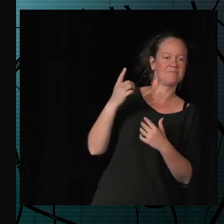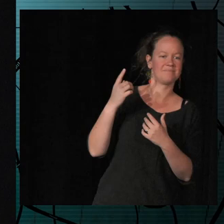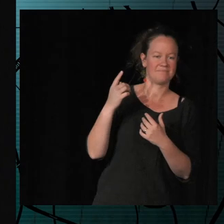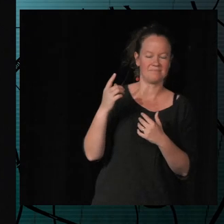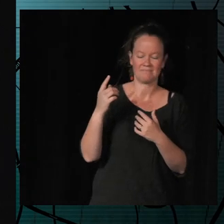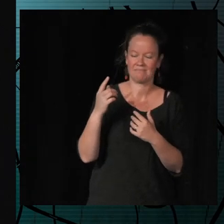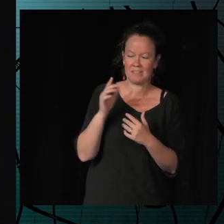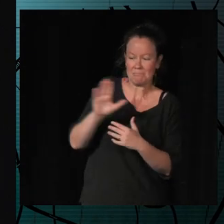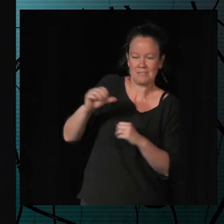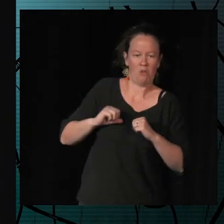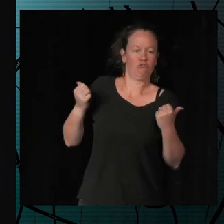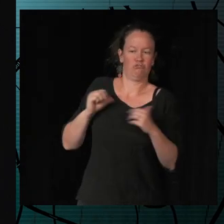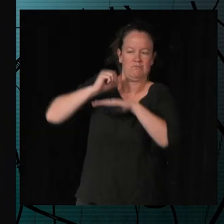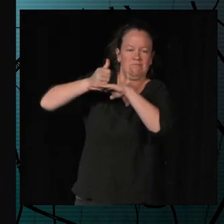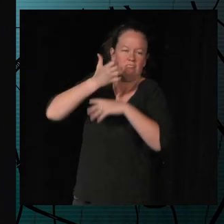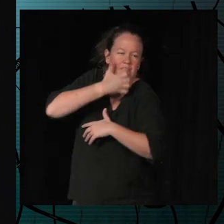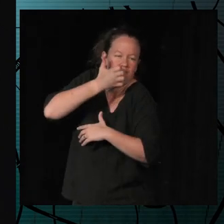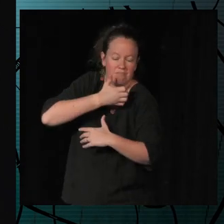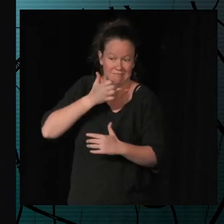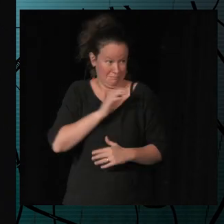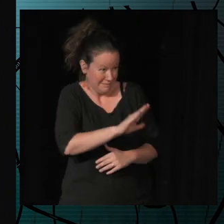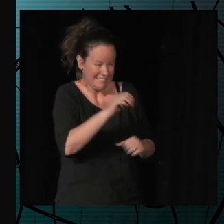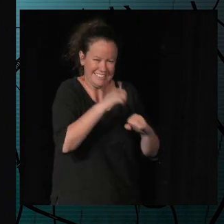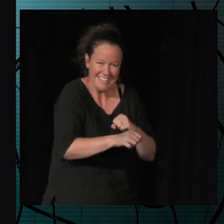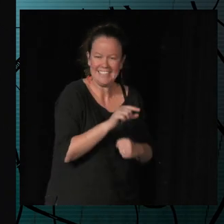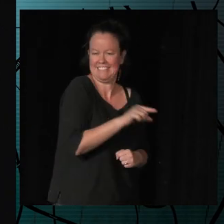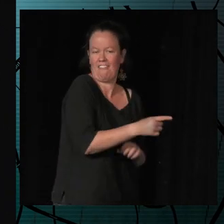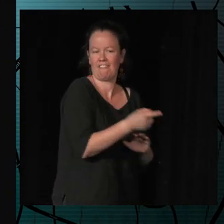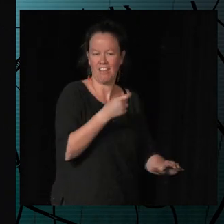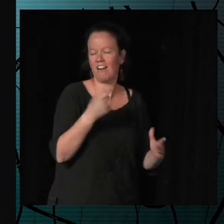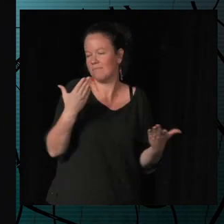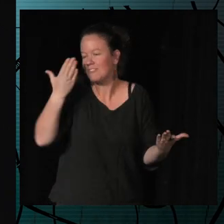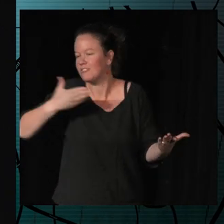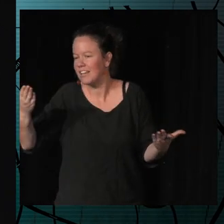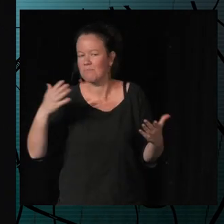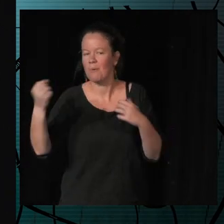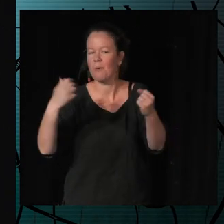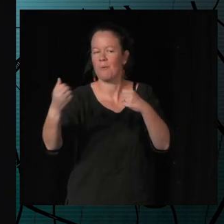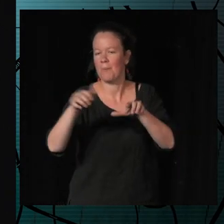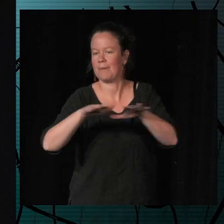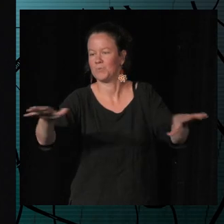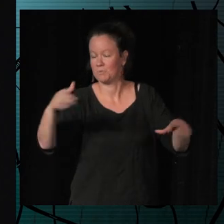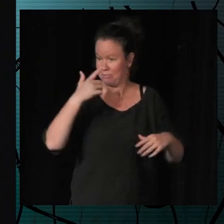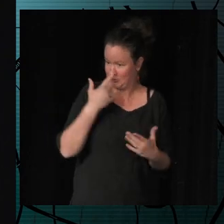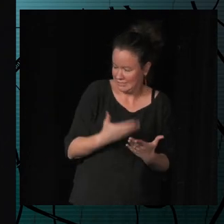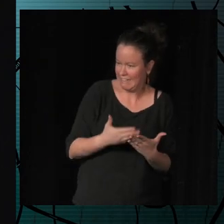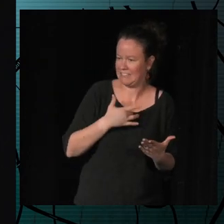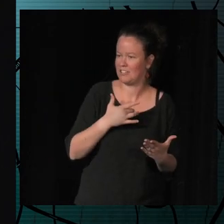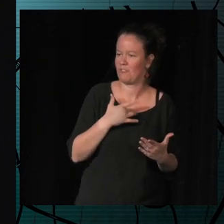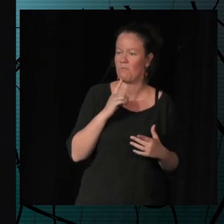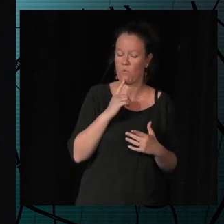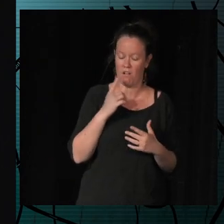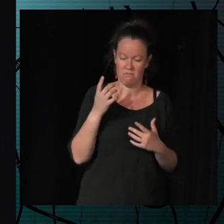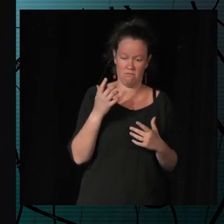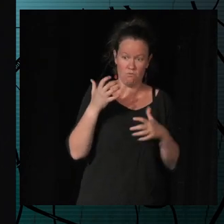euh s tendre vers des contraintes qui qui sont assez caractéristiques des jeux d'horreur parce que c'est une des caractéristiques d'un point de vue